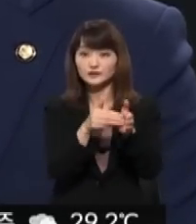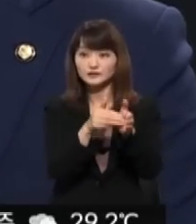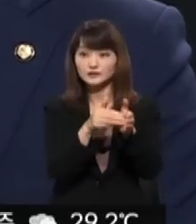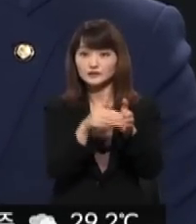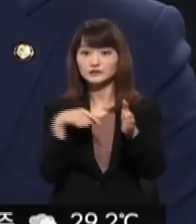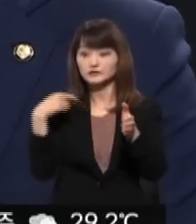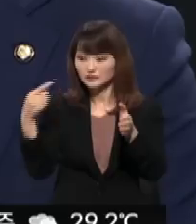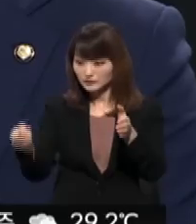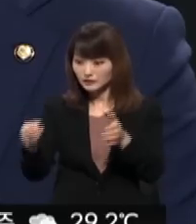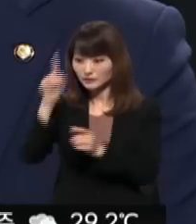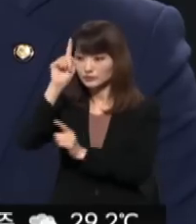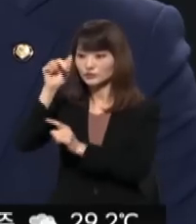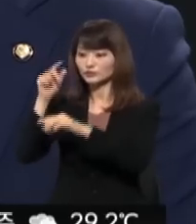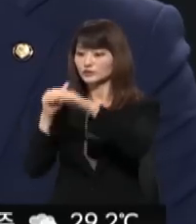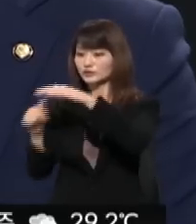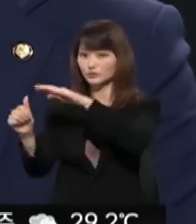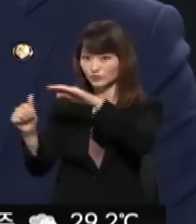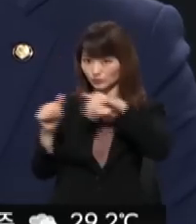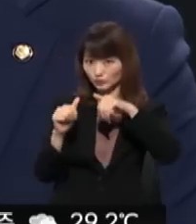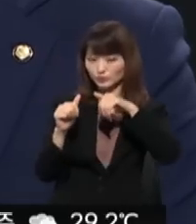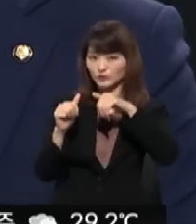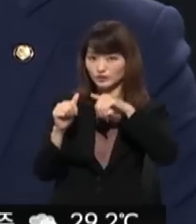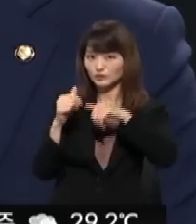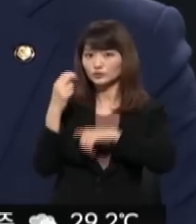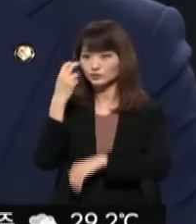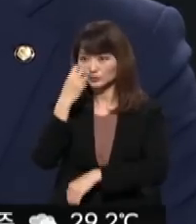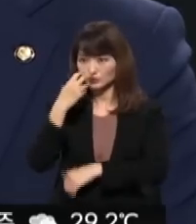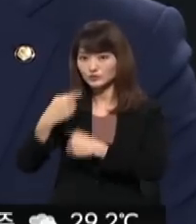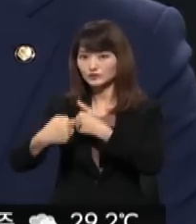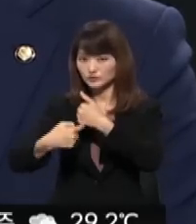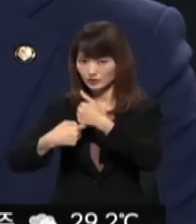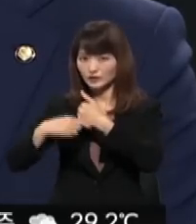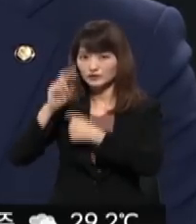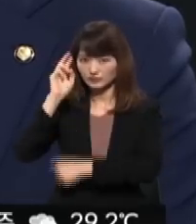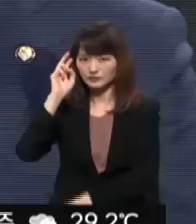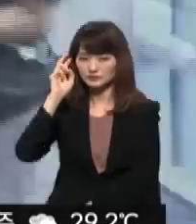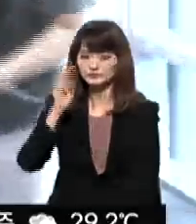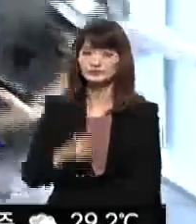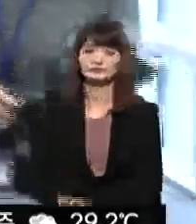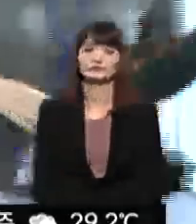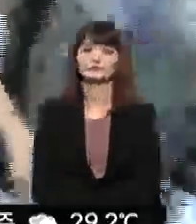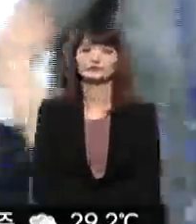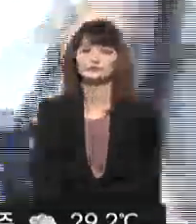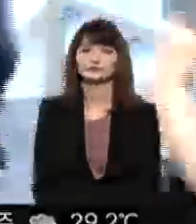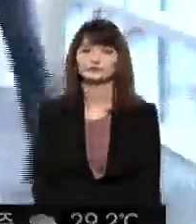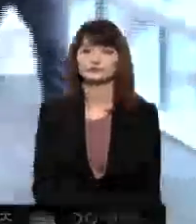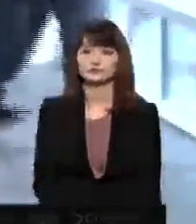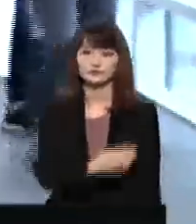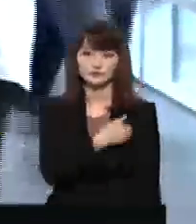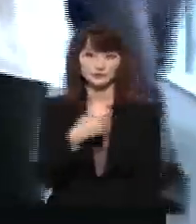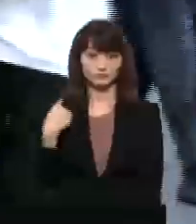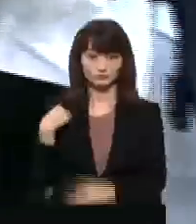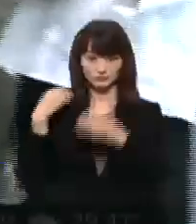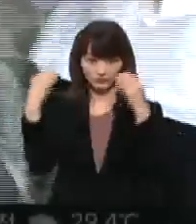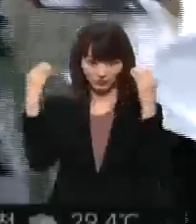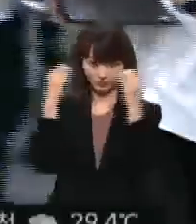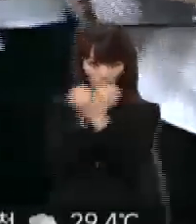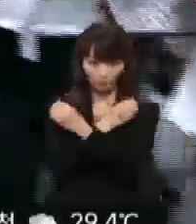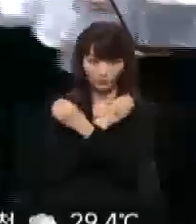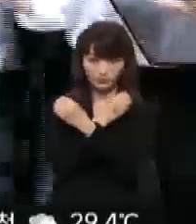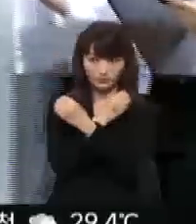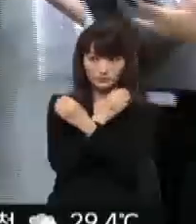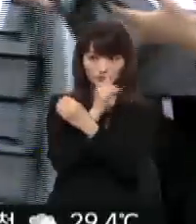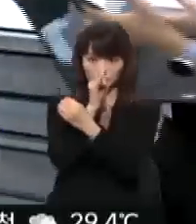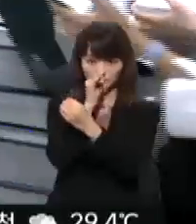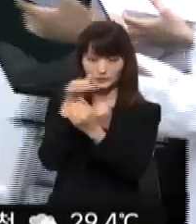보니까이 다음에 할 것 같은 이제 느낌은 있는데 그래서 충분히 그런 오해를 살만한 그